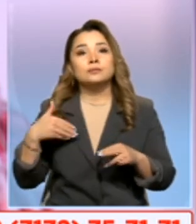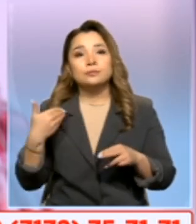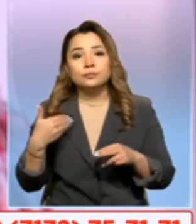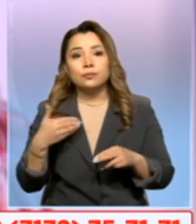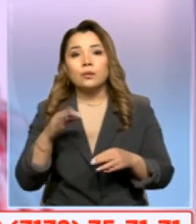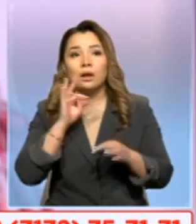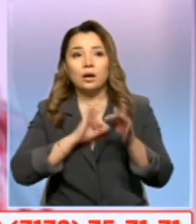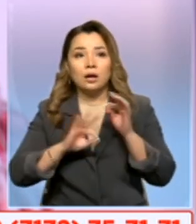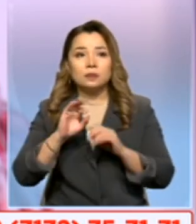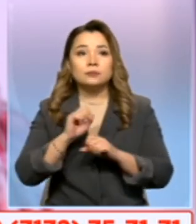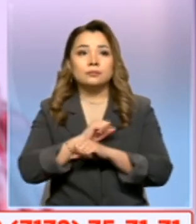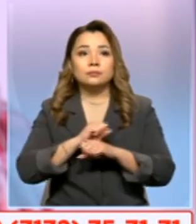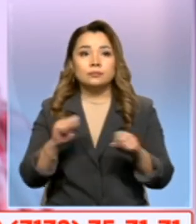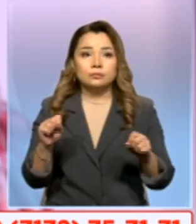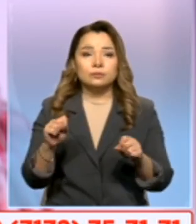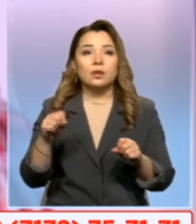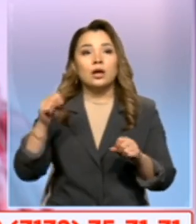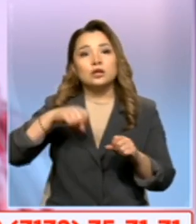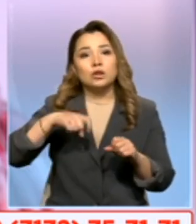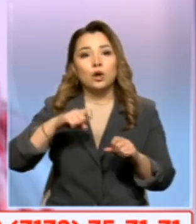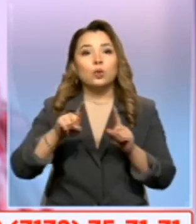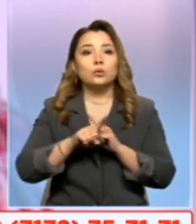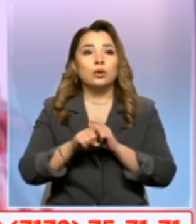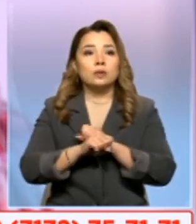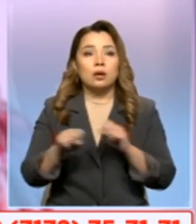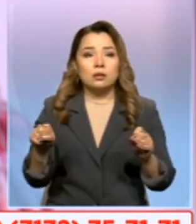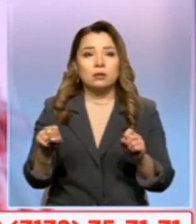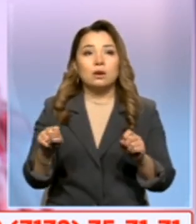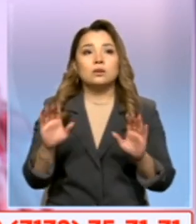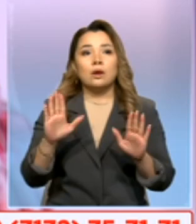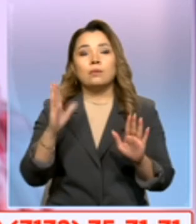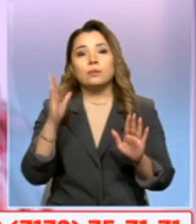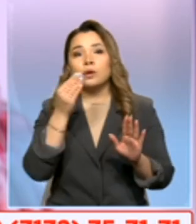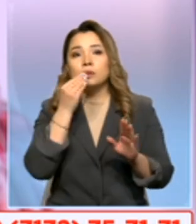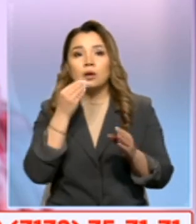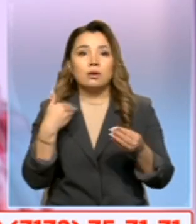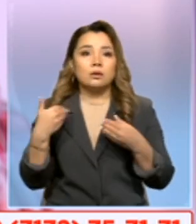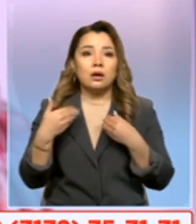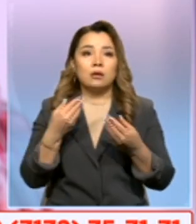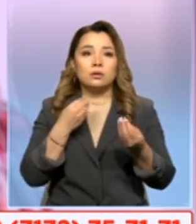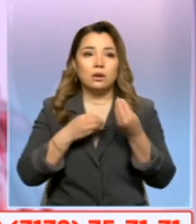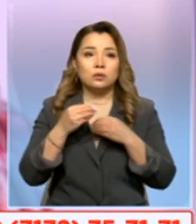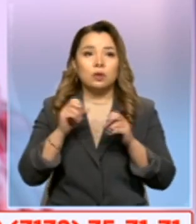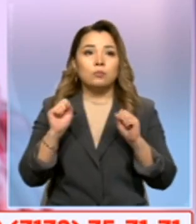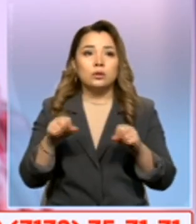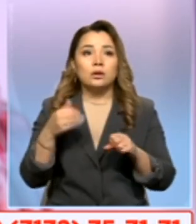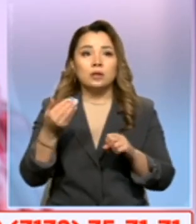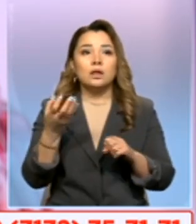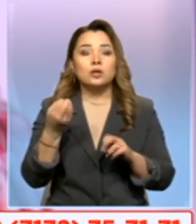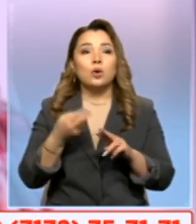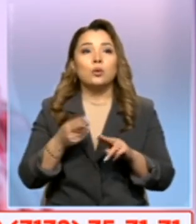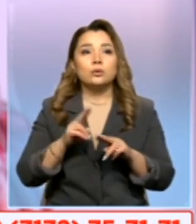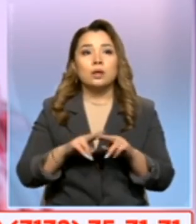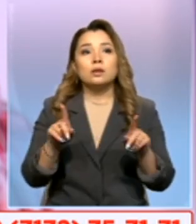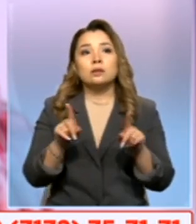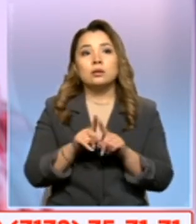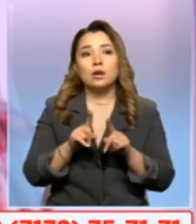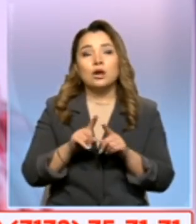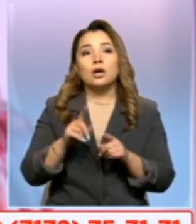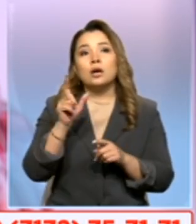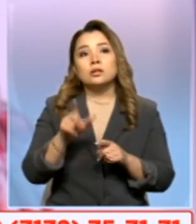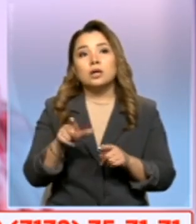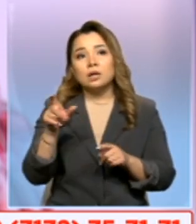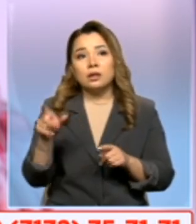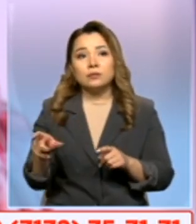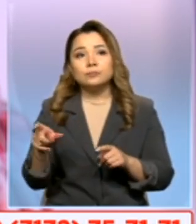дәрі түріндегі йодтарды, тамшы түріндегі болсын, сырттан алмаймыз, тек тамақтан алып отырады. Және бұндай